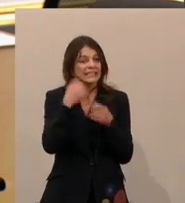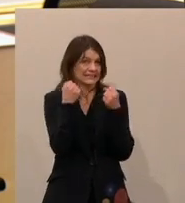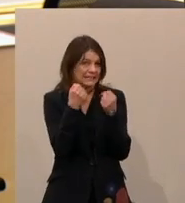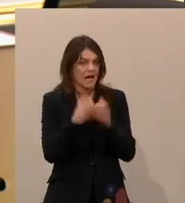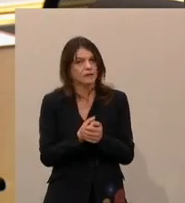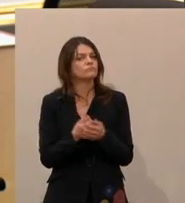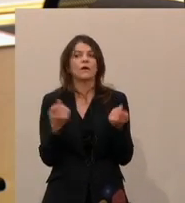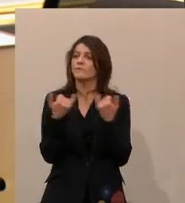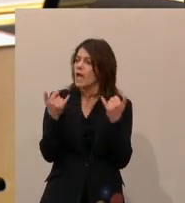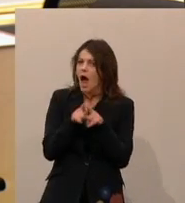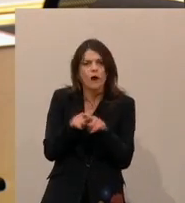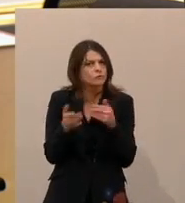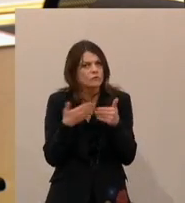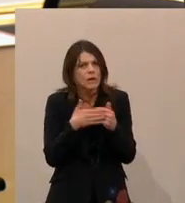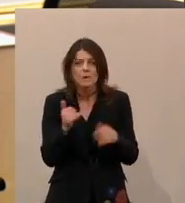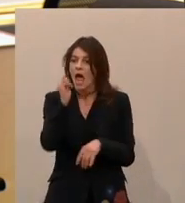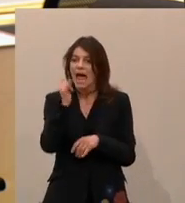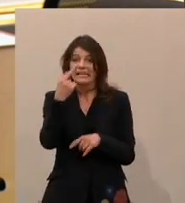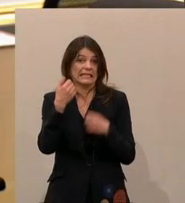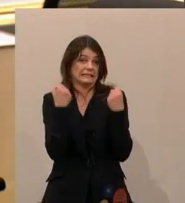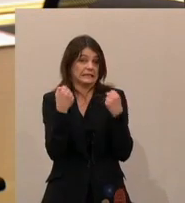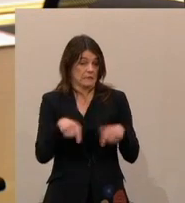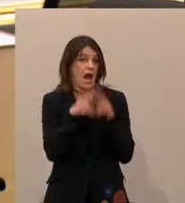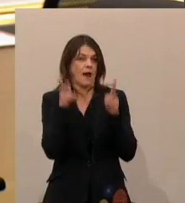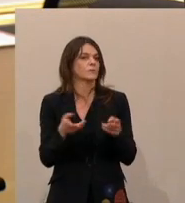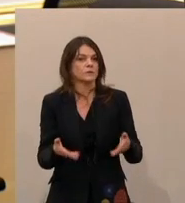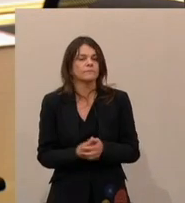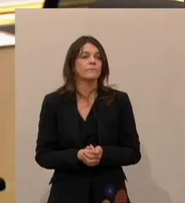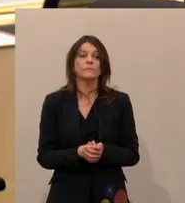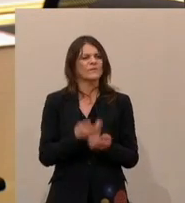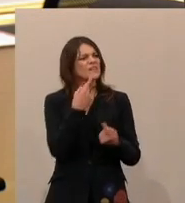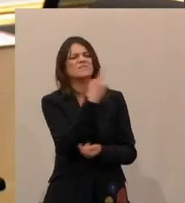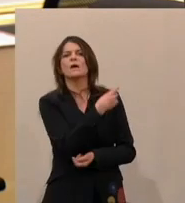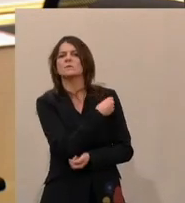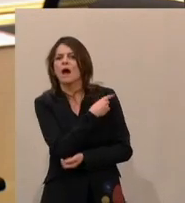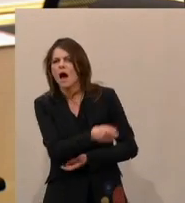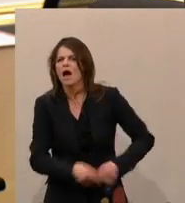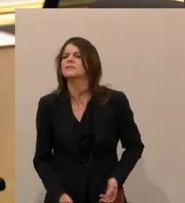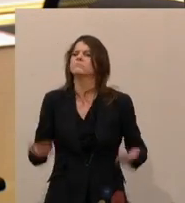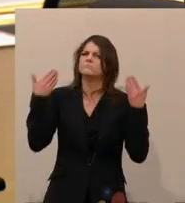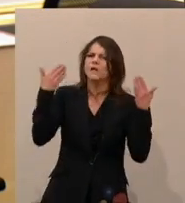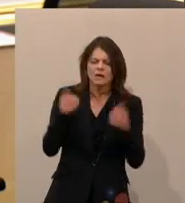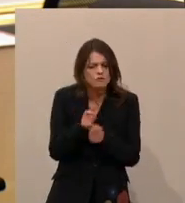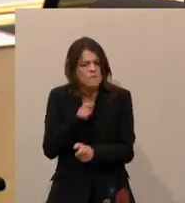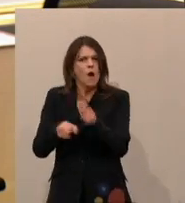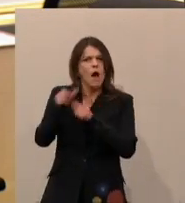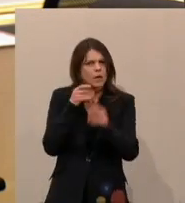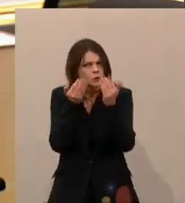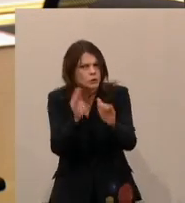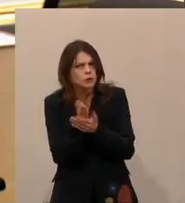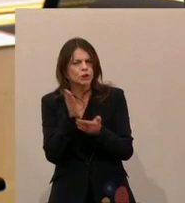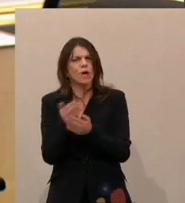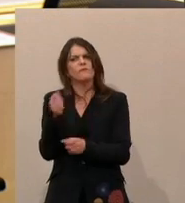Sicherheit. Genauso wie zum Beispiel die IT-Sicherheit hier im Haus. Und jetzt werden Sie sagen, ja, aber es geht ja um den vorbeugenden Schutz. Es geht ja